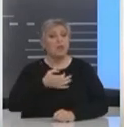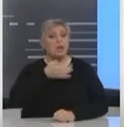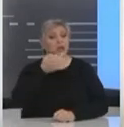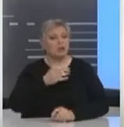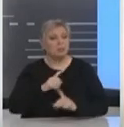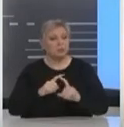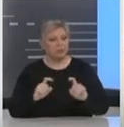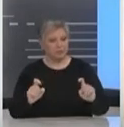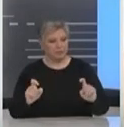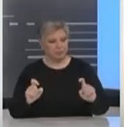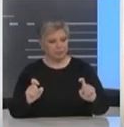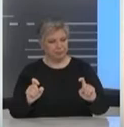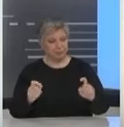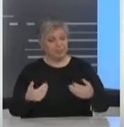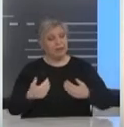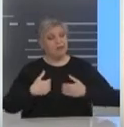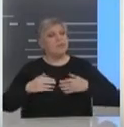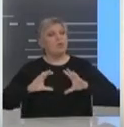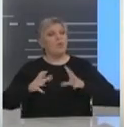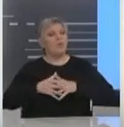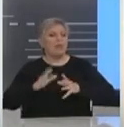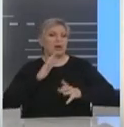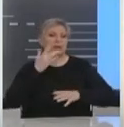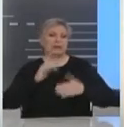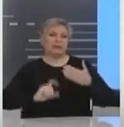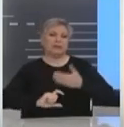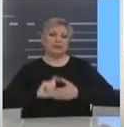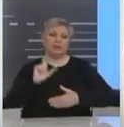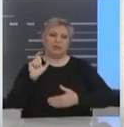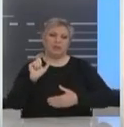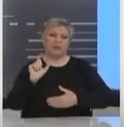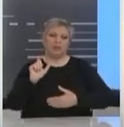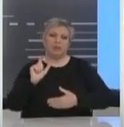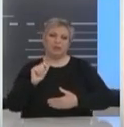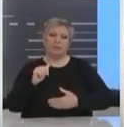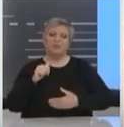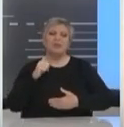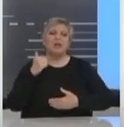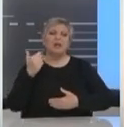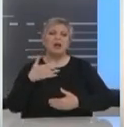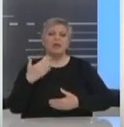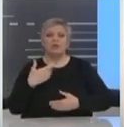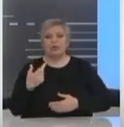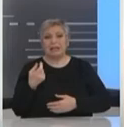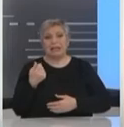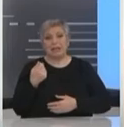ότι για μας, για τη Χρυσή Αυγή, δεν είναι σημαντικότερο ζήτημα η